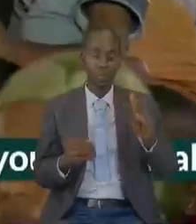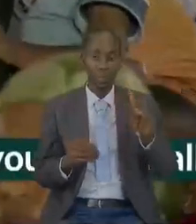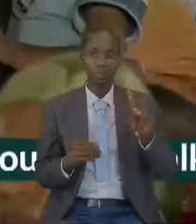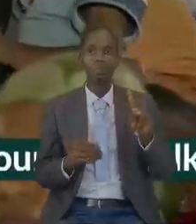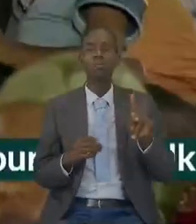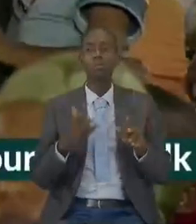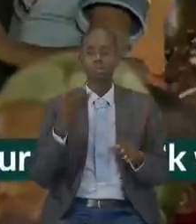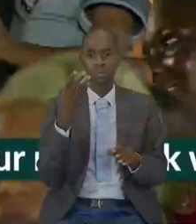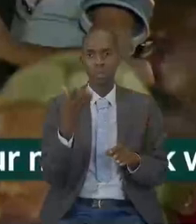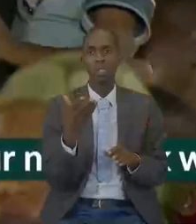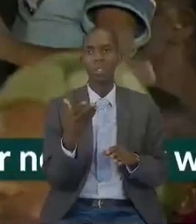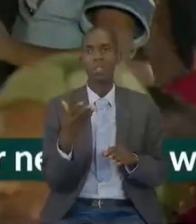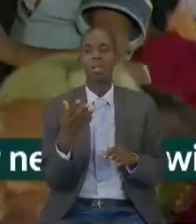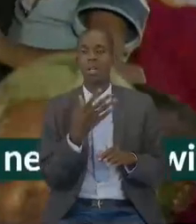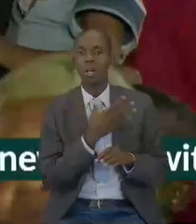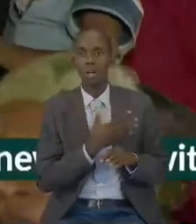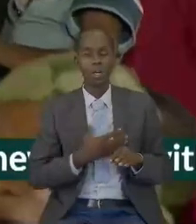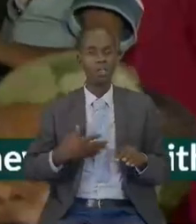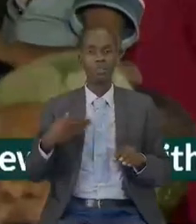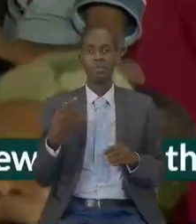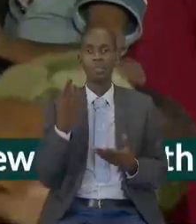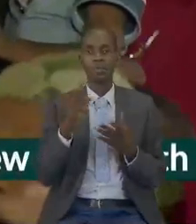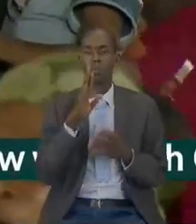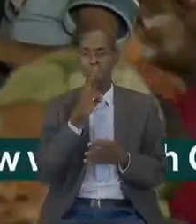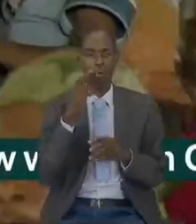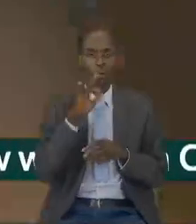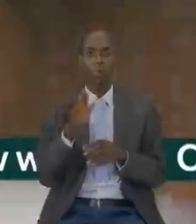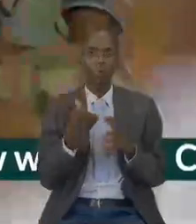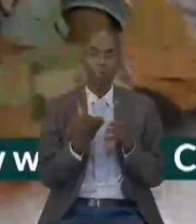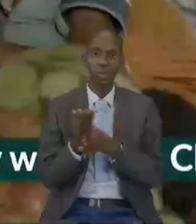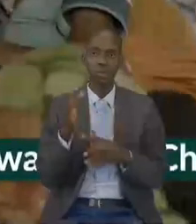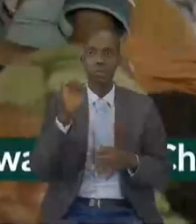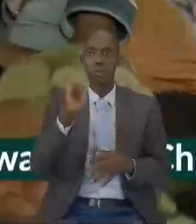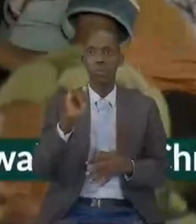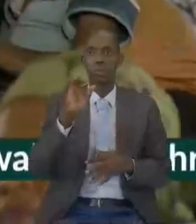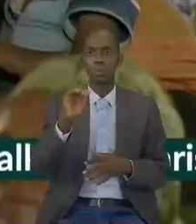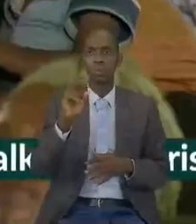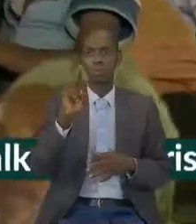Si vous n'avez pas encore reçu les fiches, gardez vos mains levées pour qu'on puisse vous identifier.